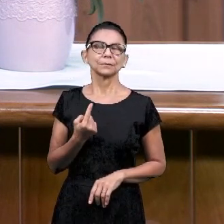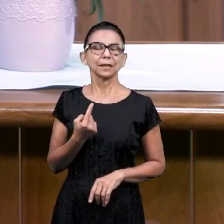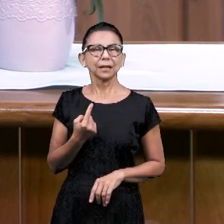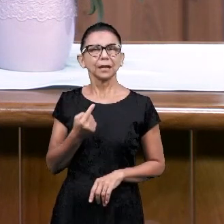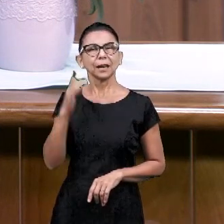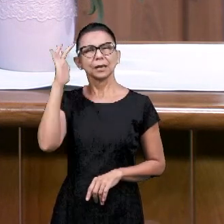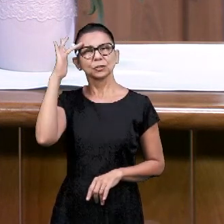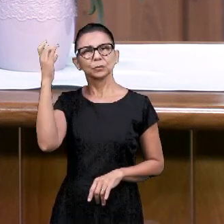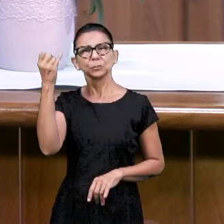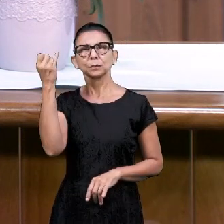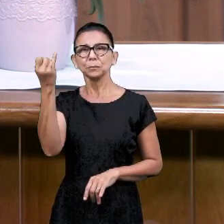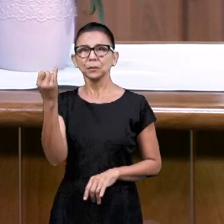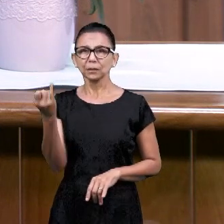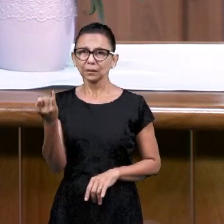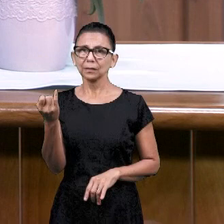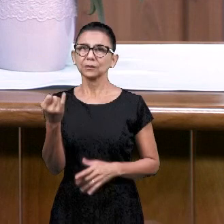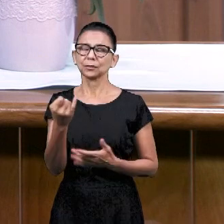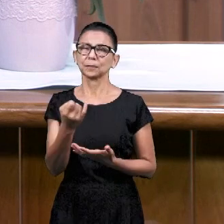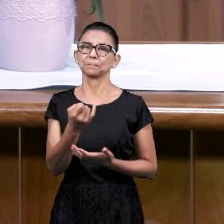pouvoir visualiser